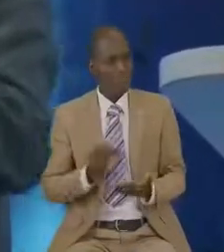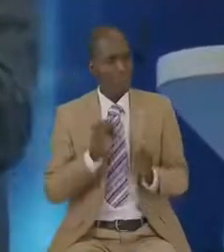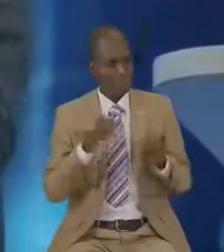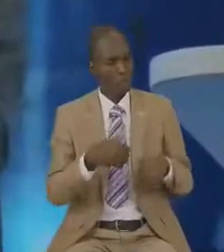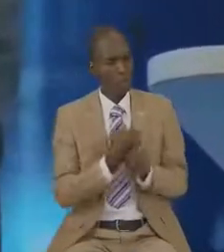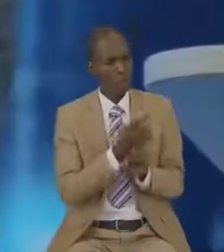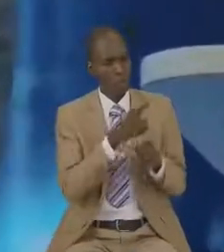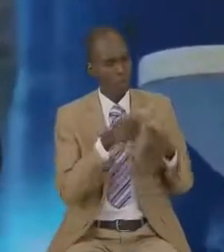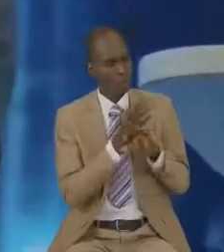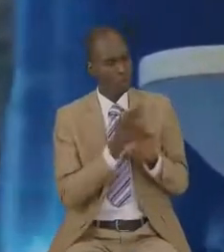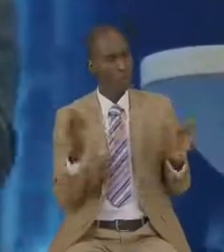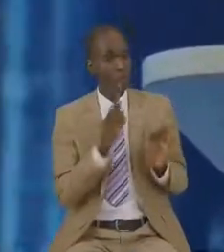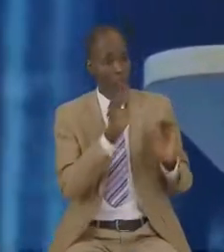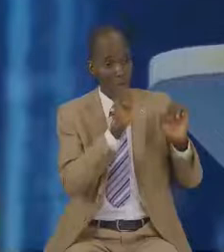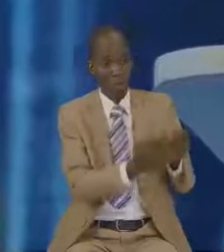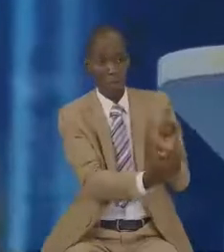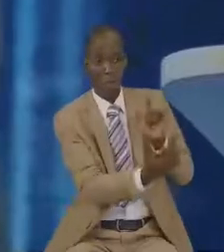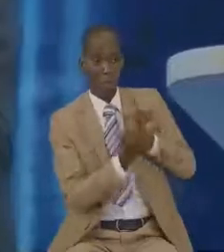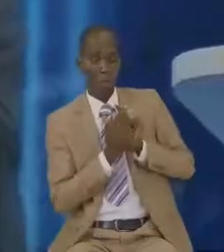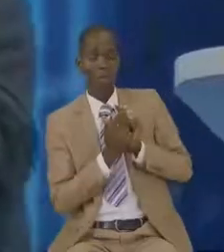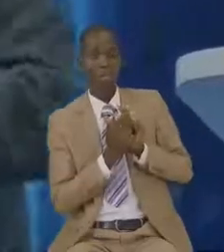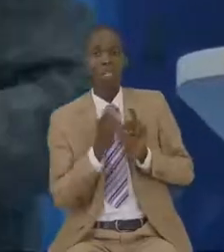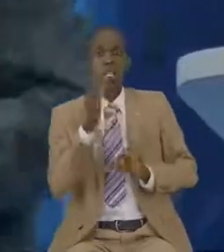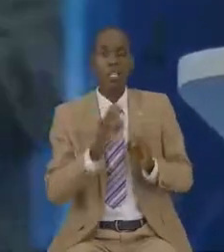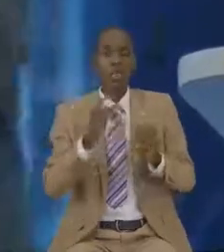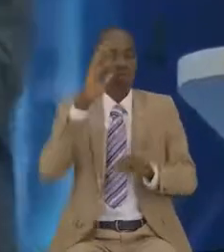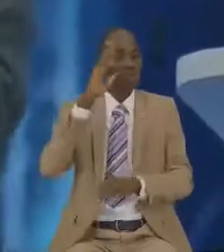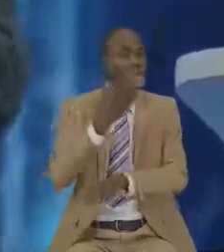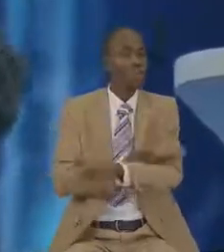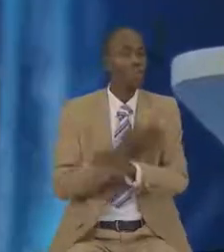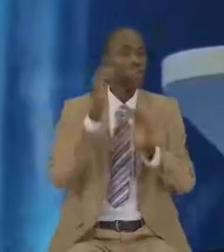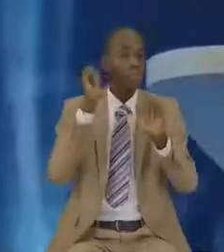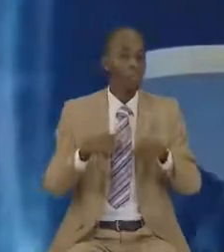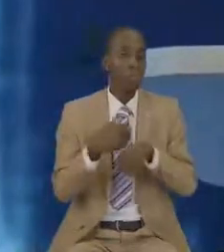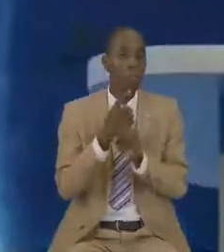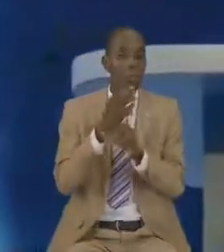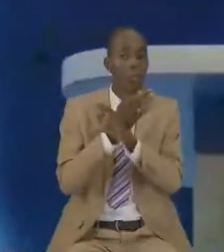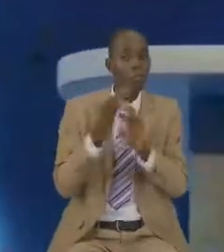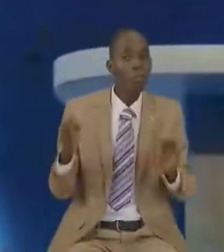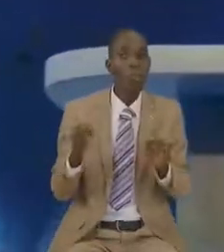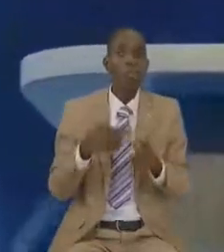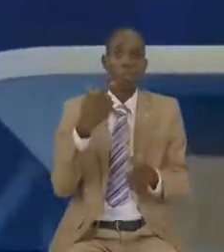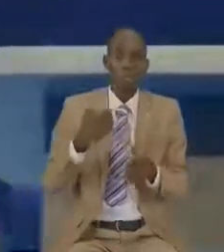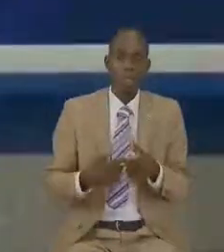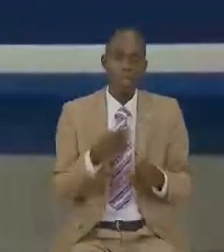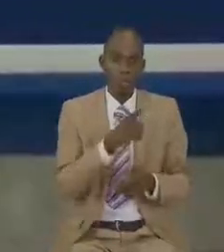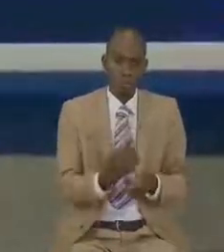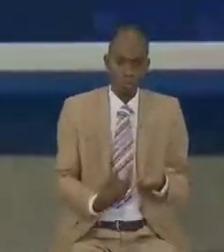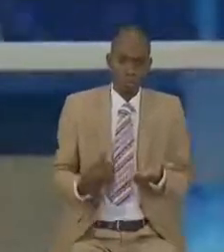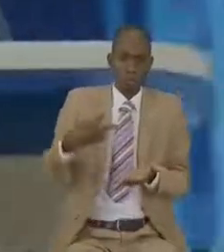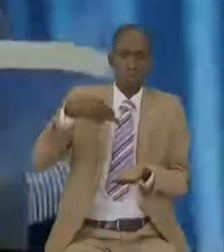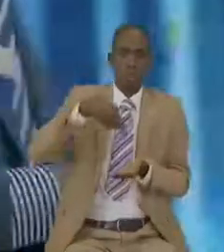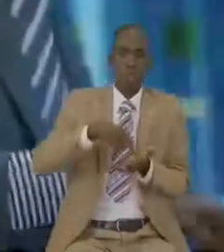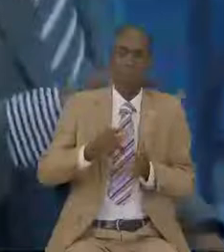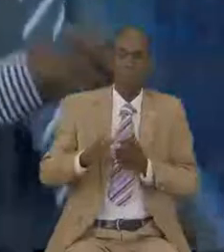toi, tu peux venir seulement. Si le Fils vous affranchit et maintenant, tu te lèves et tu es venu au